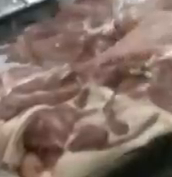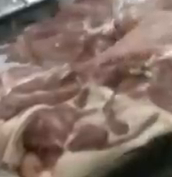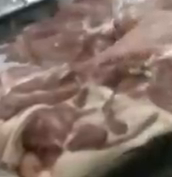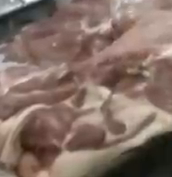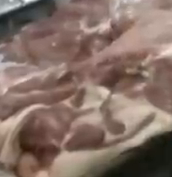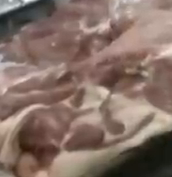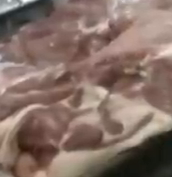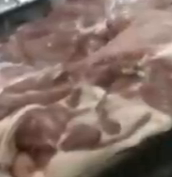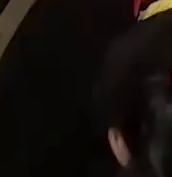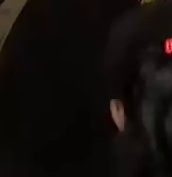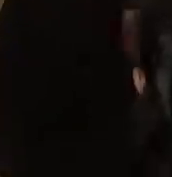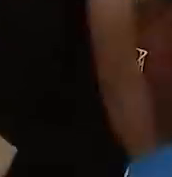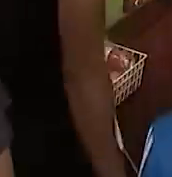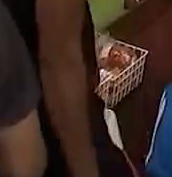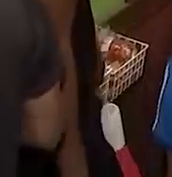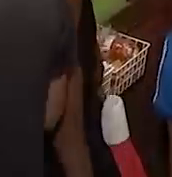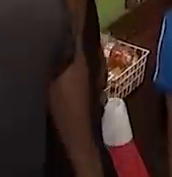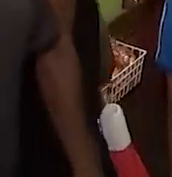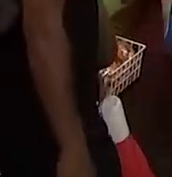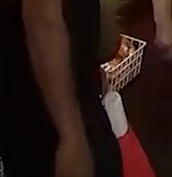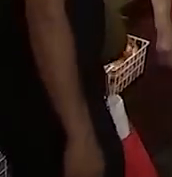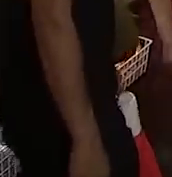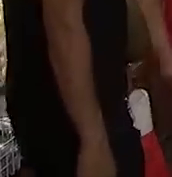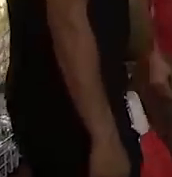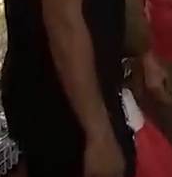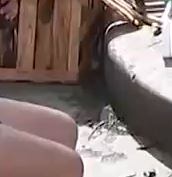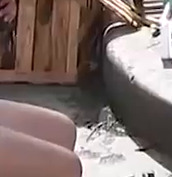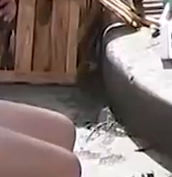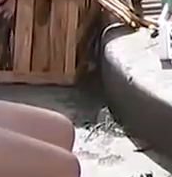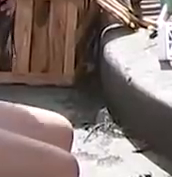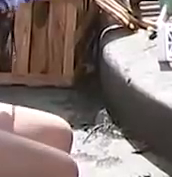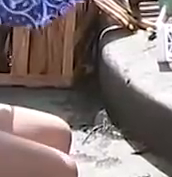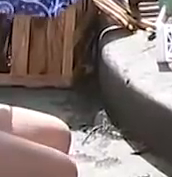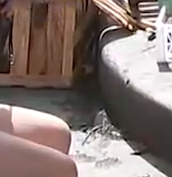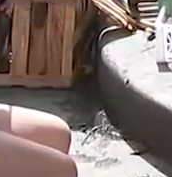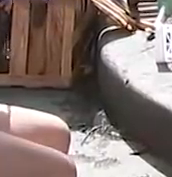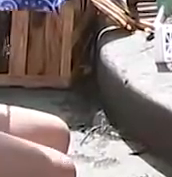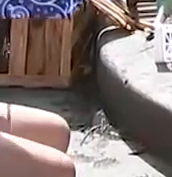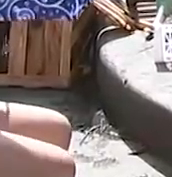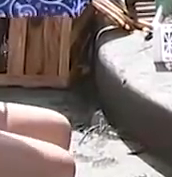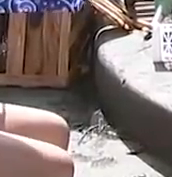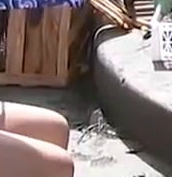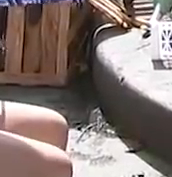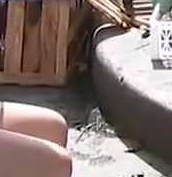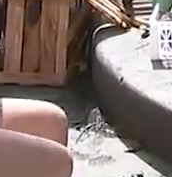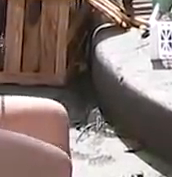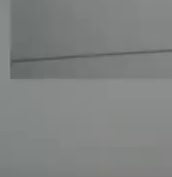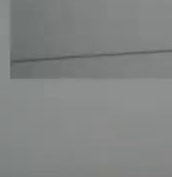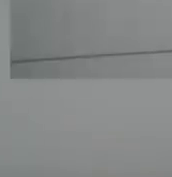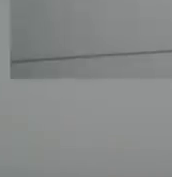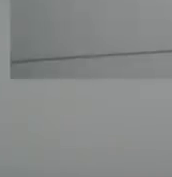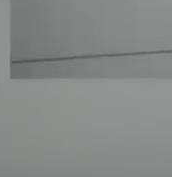ng pagmahal ng mga bilihin. Mula sa 4.6% nitong Oktubre, bumaba ang inflation rate sa 4.2% ngayong